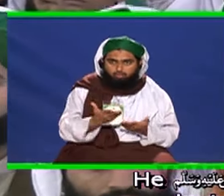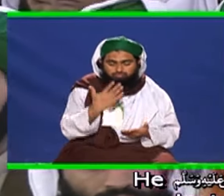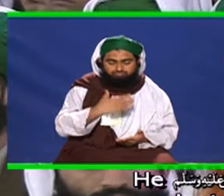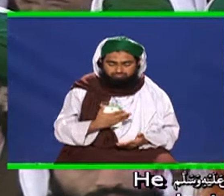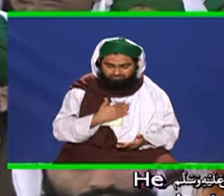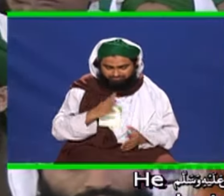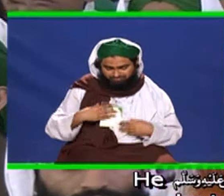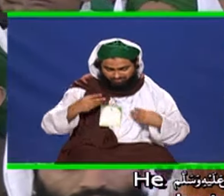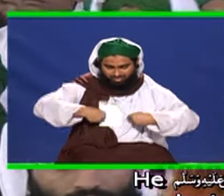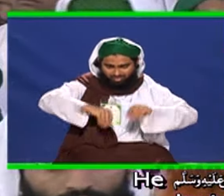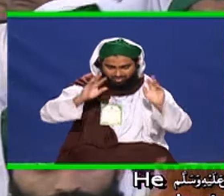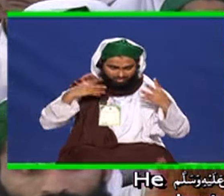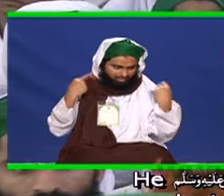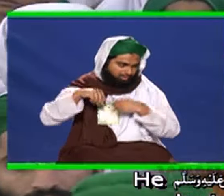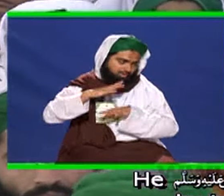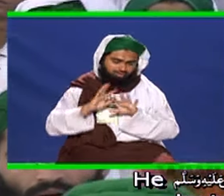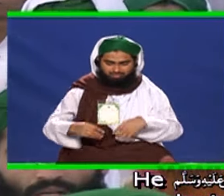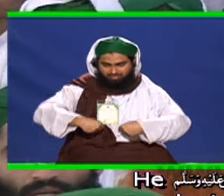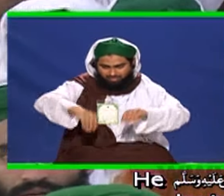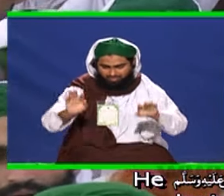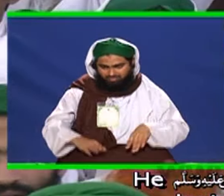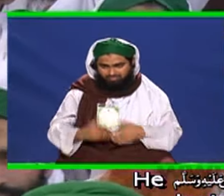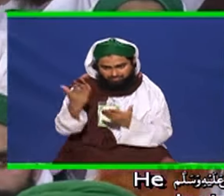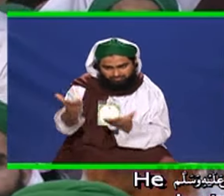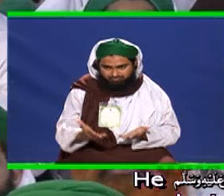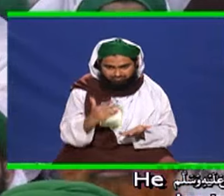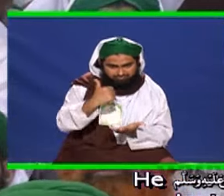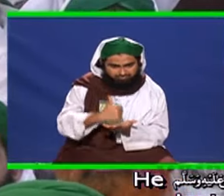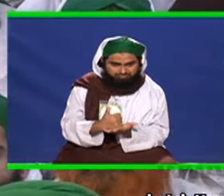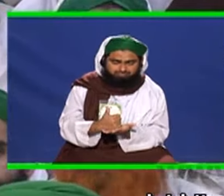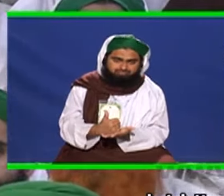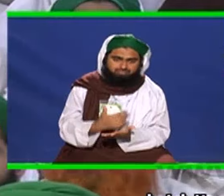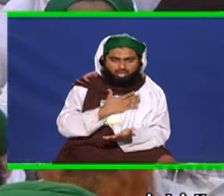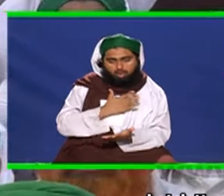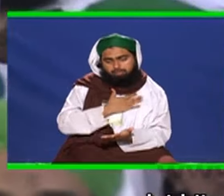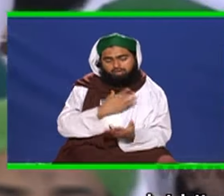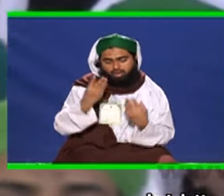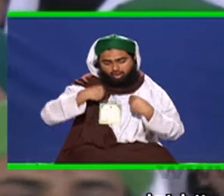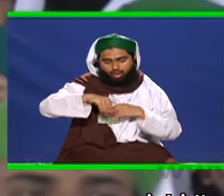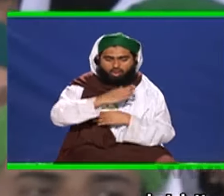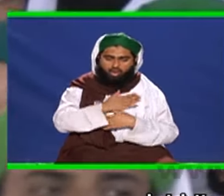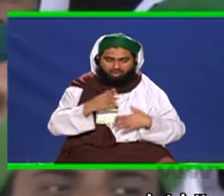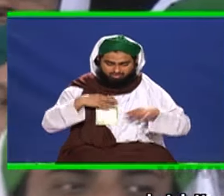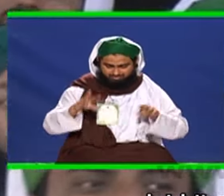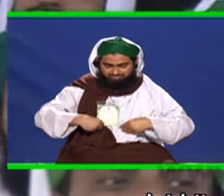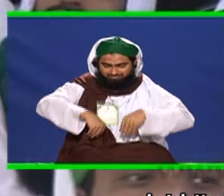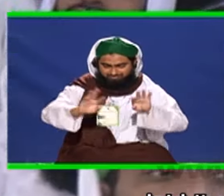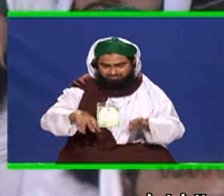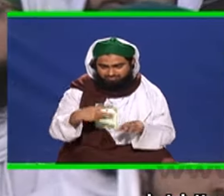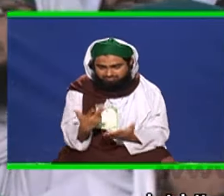افزائی فرماتے کہ اپنی جو چادر مبارک تھی وہ اتار کے اس کے لیے بچھا دیتے, اس مسجد شخص کو اپنی مبارک چادر